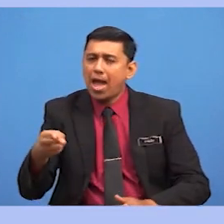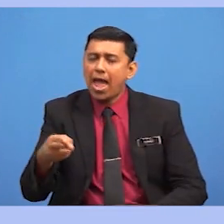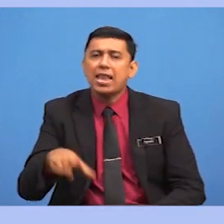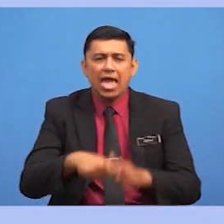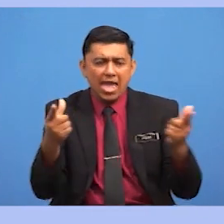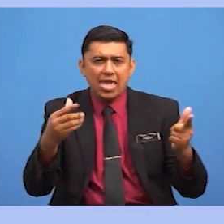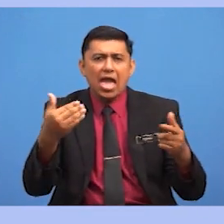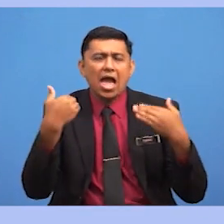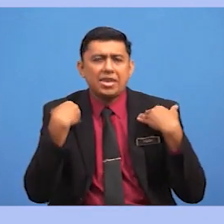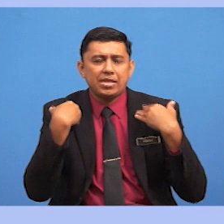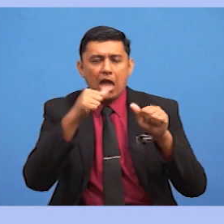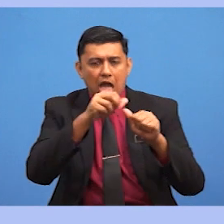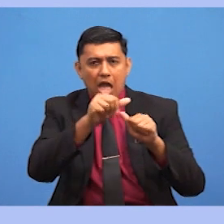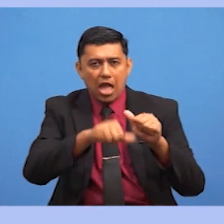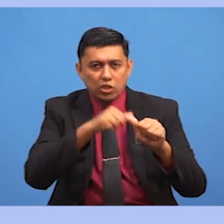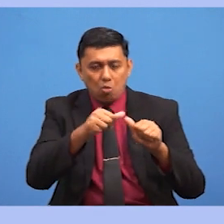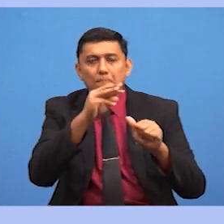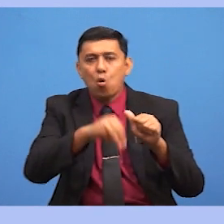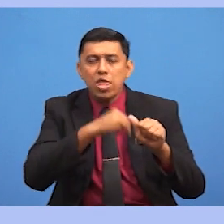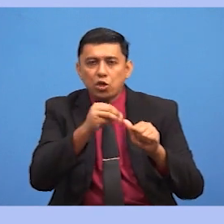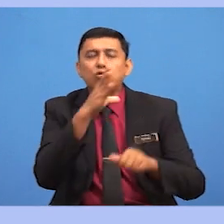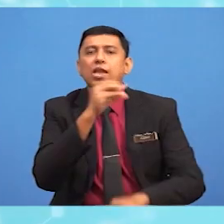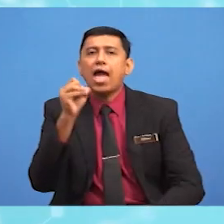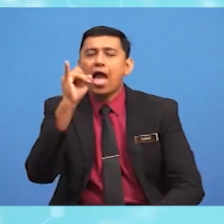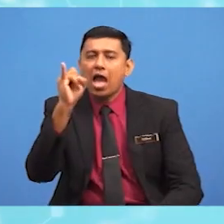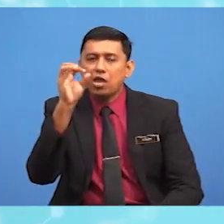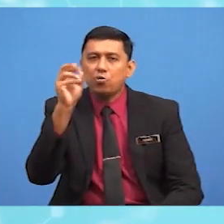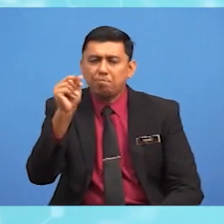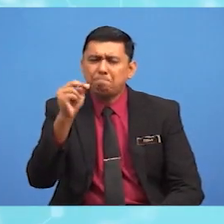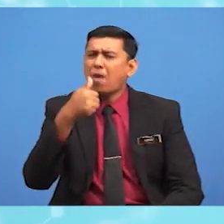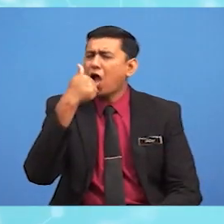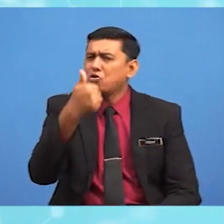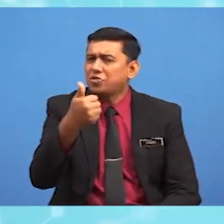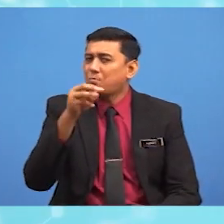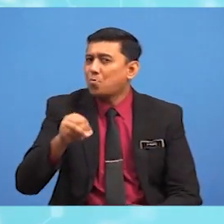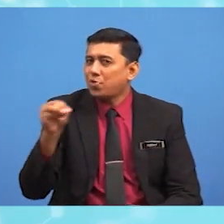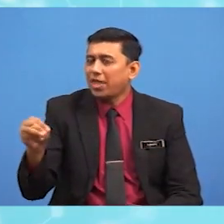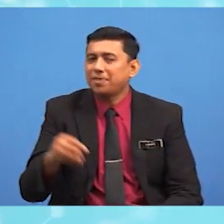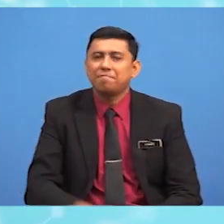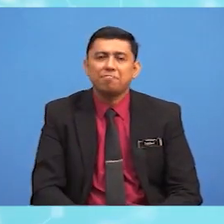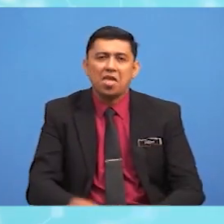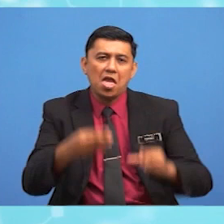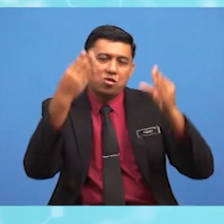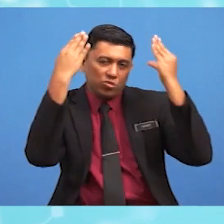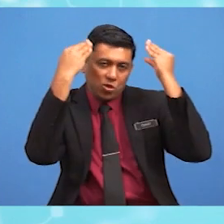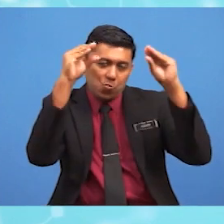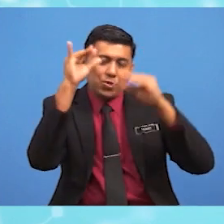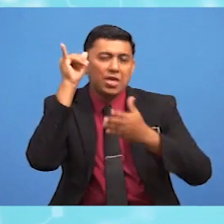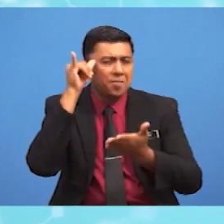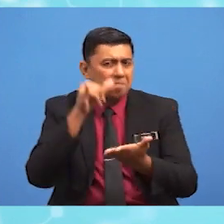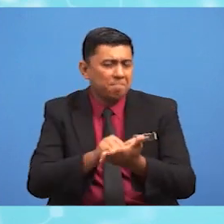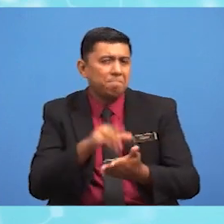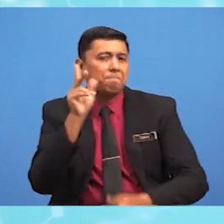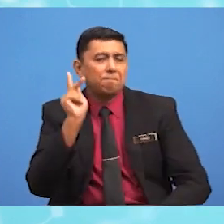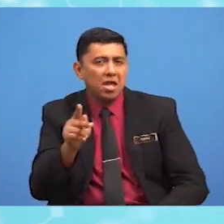atom, molekul dan ion? Bagus, murid-murid. Cikgu yakin murid-murid